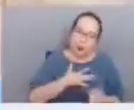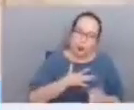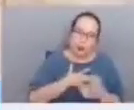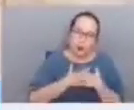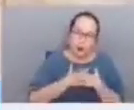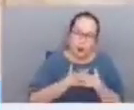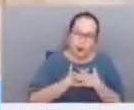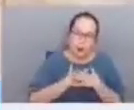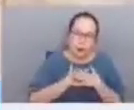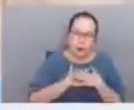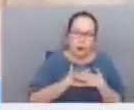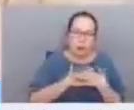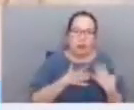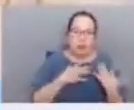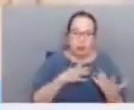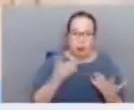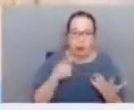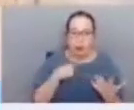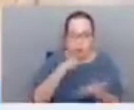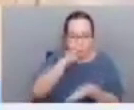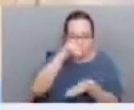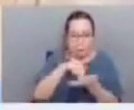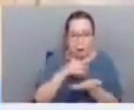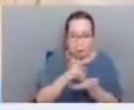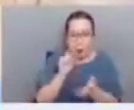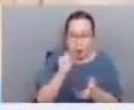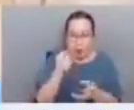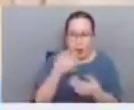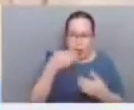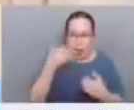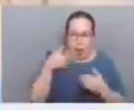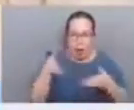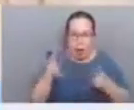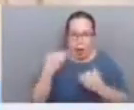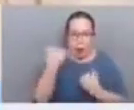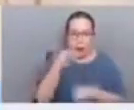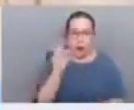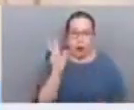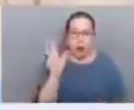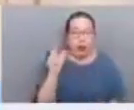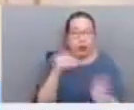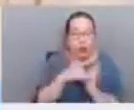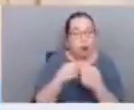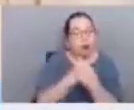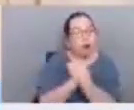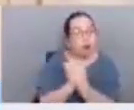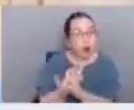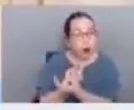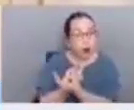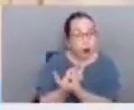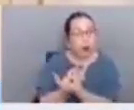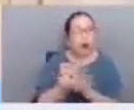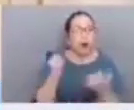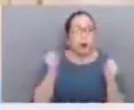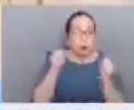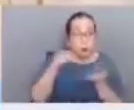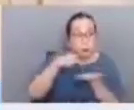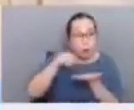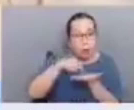Malaking tulong po yan para sa ating mga kababayan, lalo na yung may mga anak na nag-aaral. So kailan po at paano po